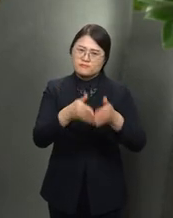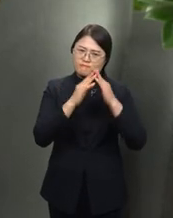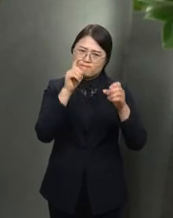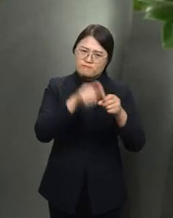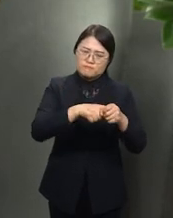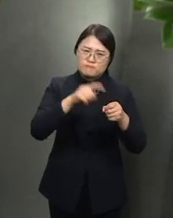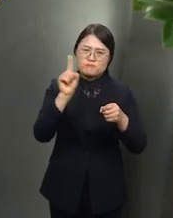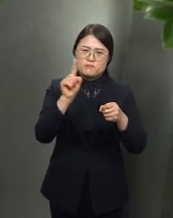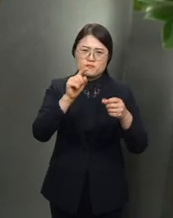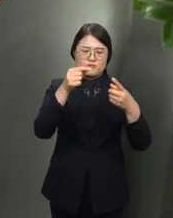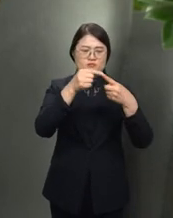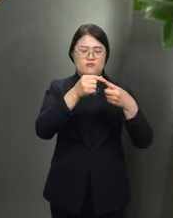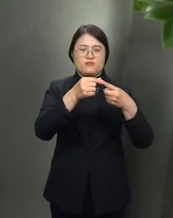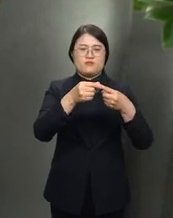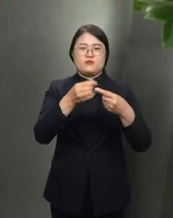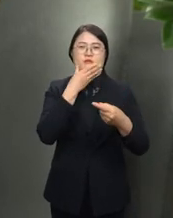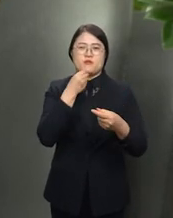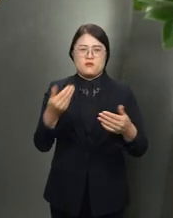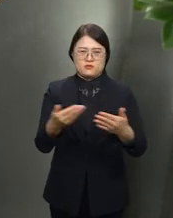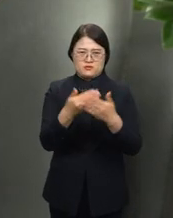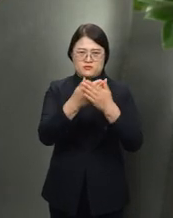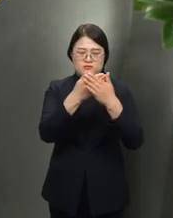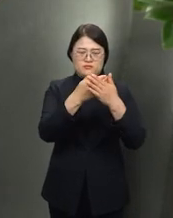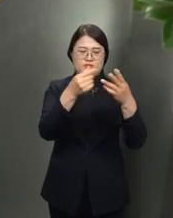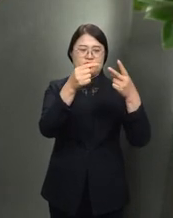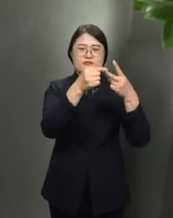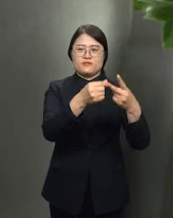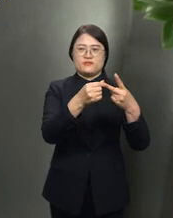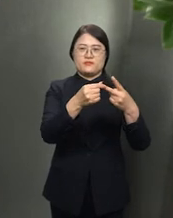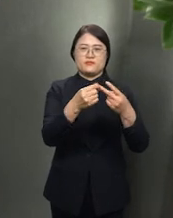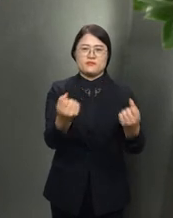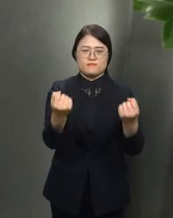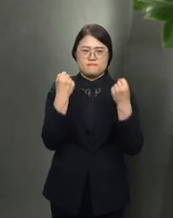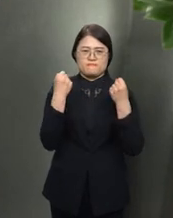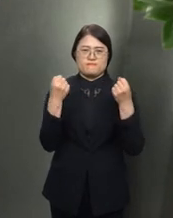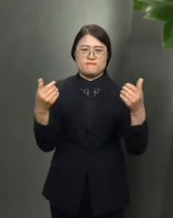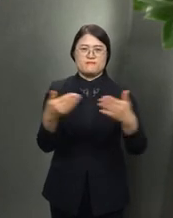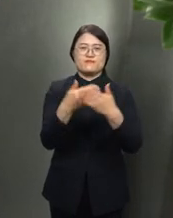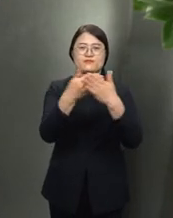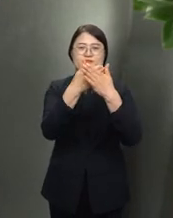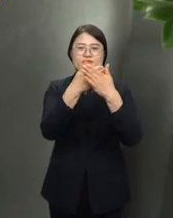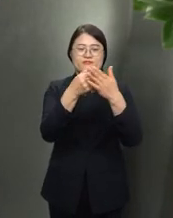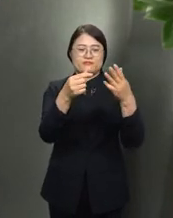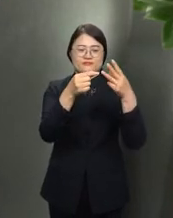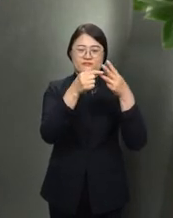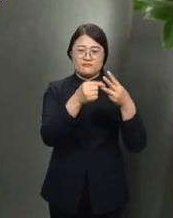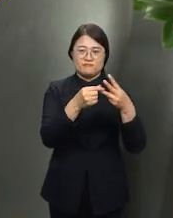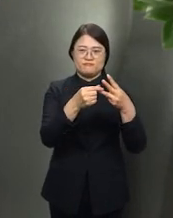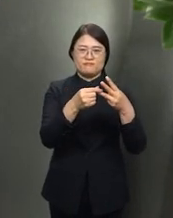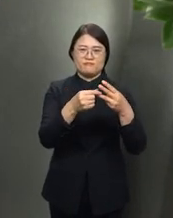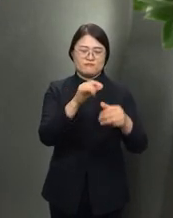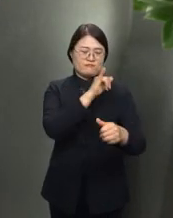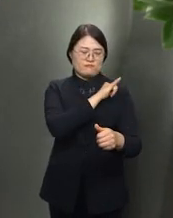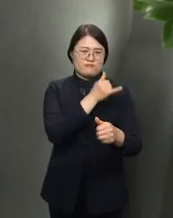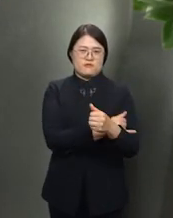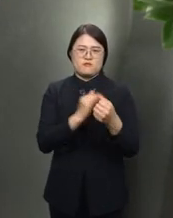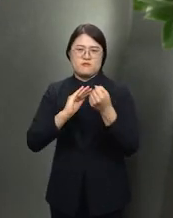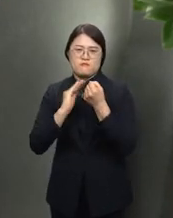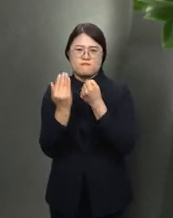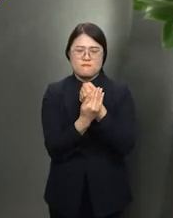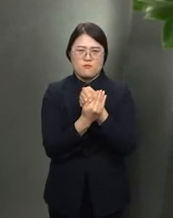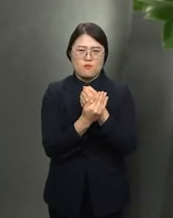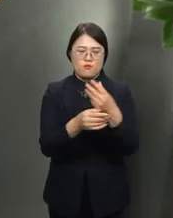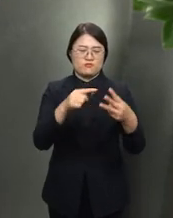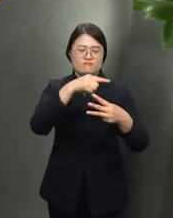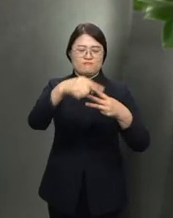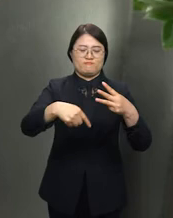복지 증진이고요. 그 다음에 노인의 건강 증진 그리고 인권 보호 이 세